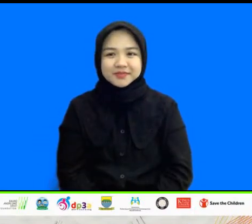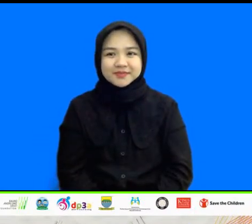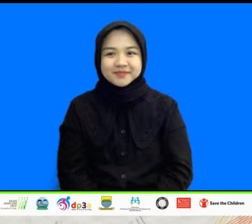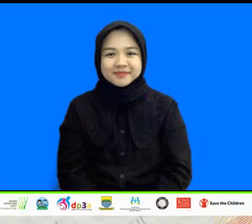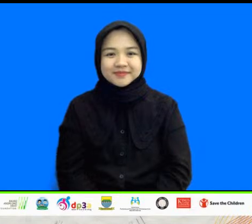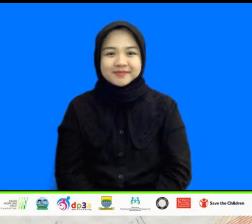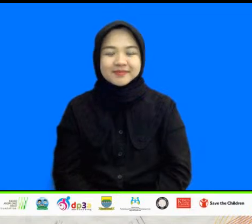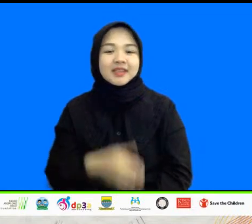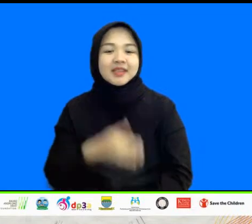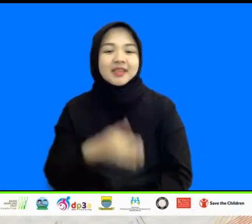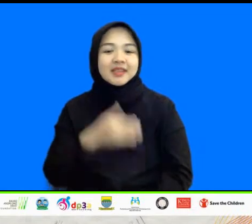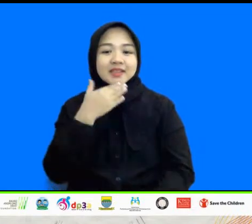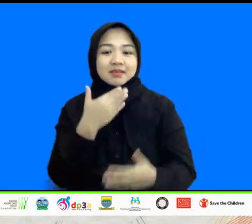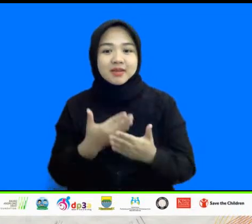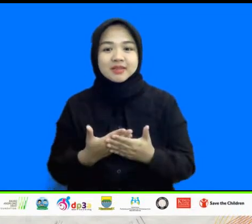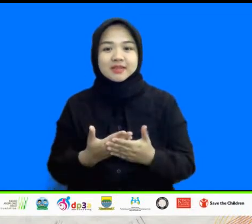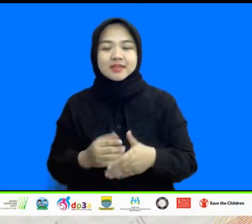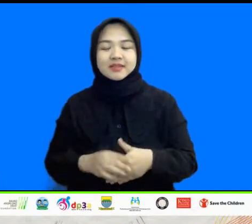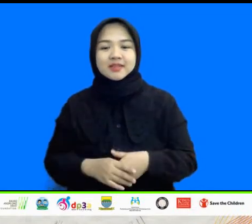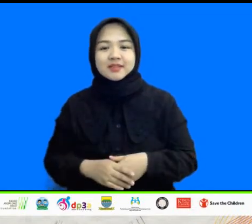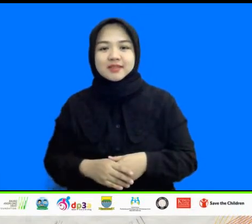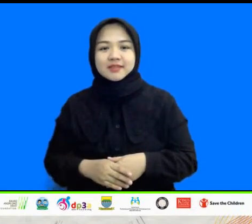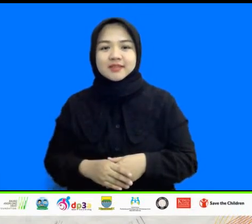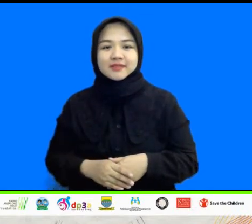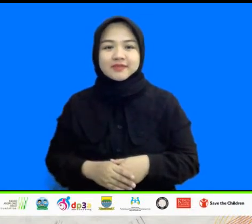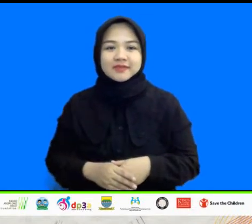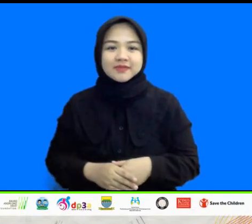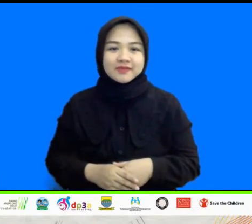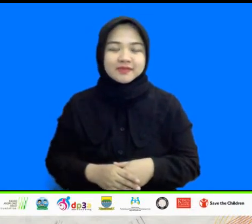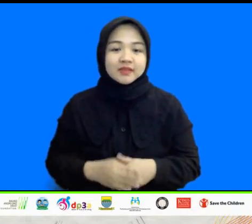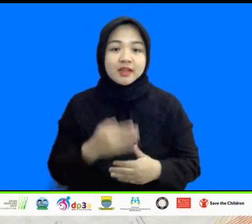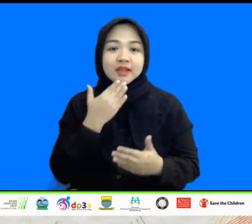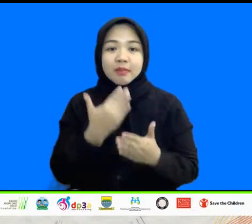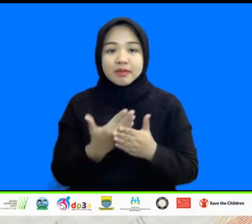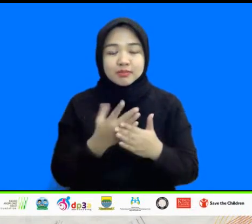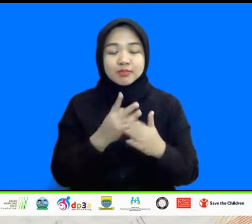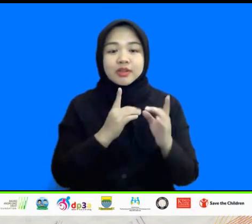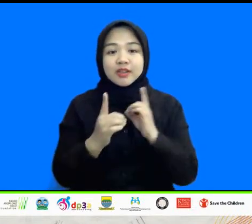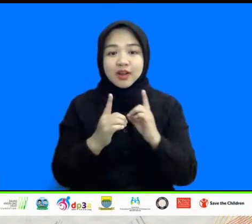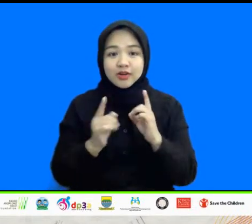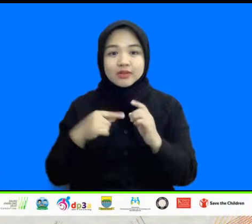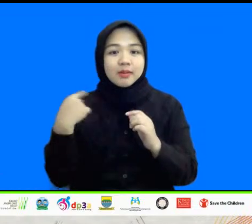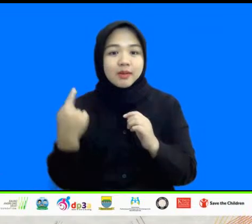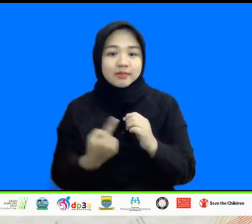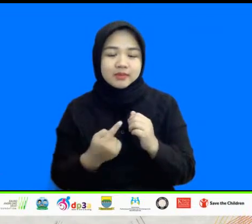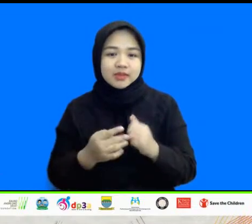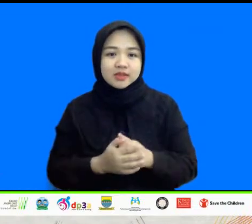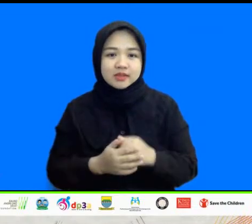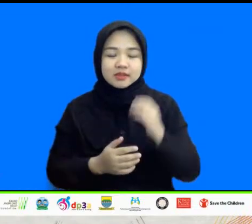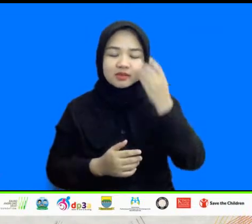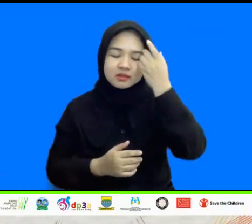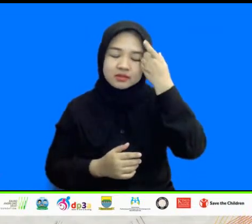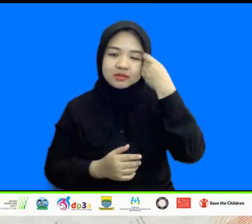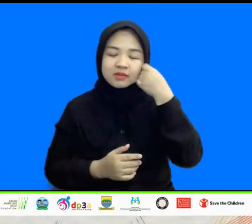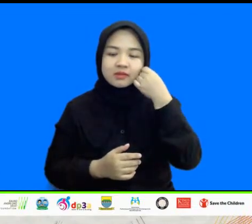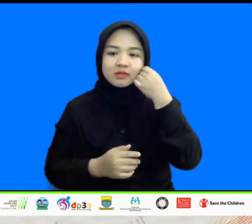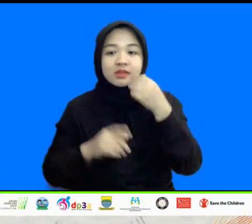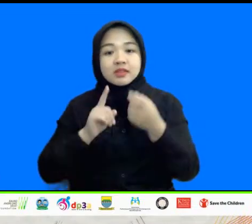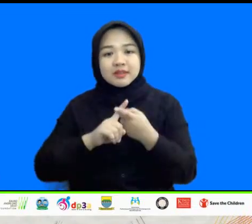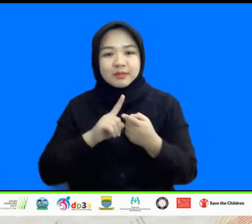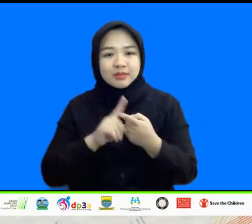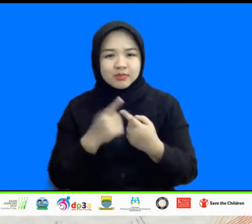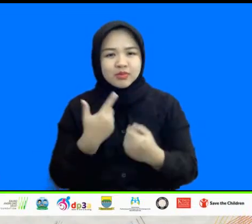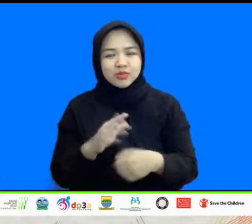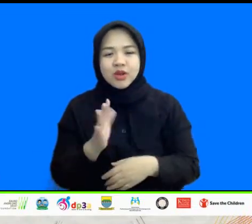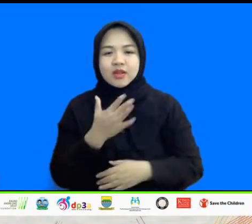Terima kasih Bunda Siang sudah semuanya meluangkan ya, waktunya ya. untuk berdialog dengan kami. Teman-teman pastinya sudah tidak